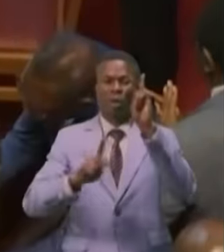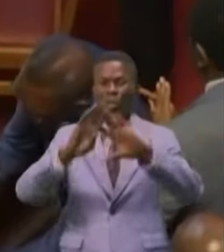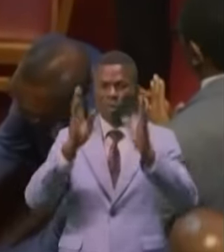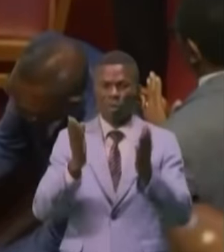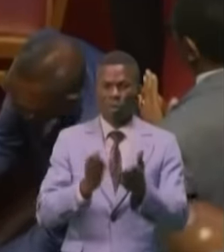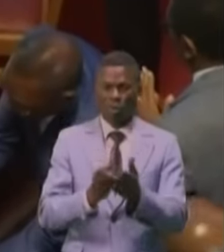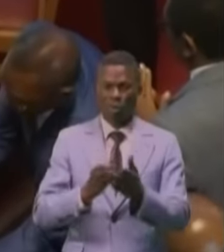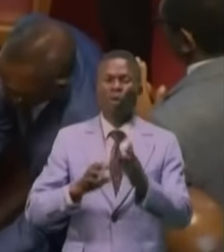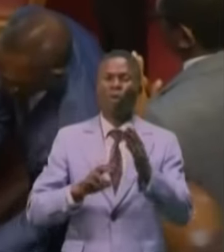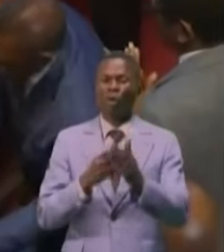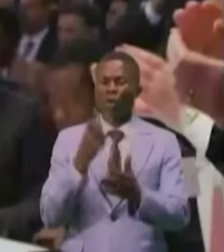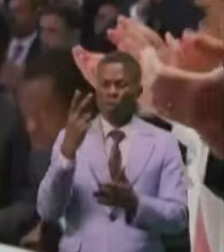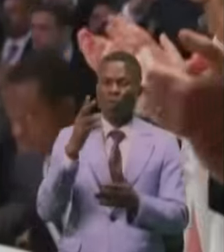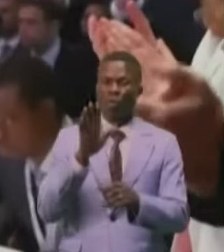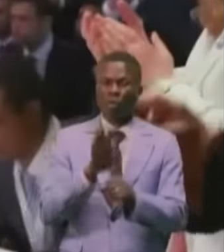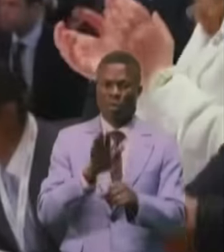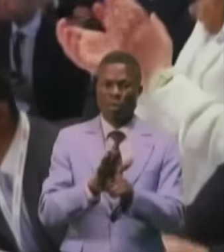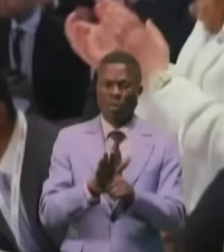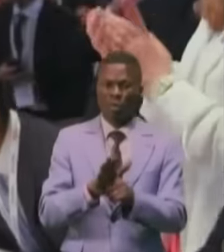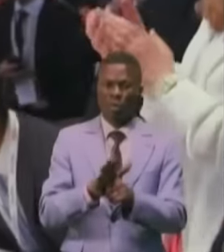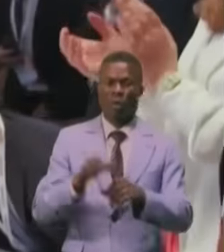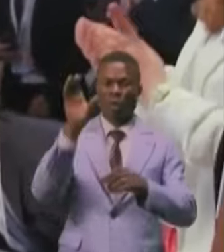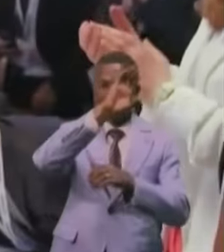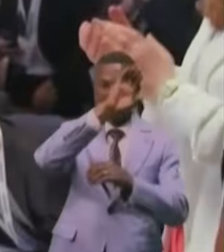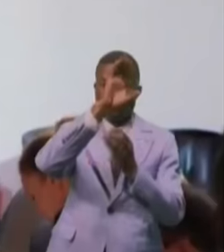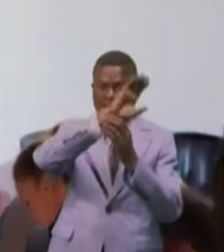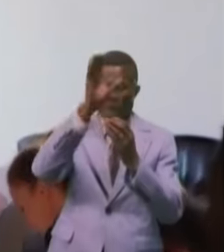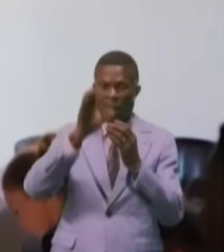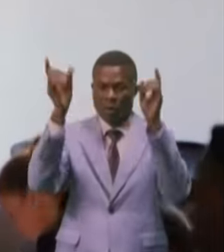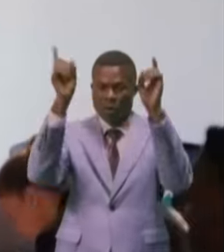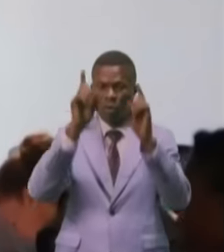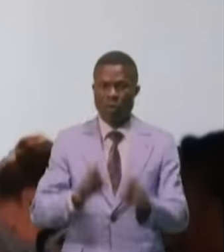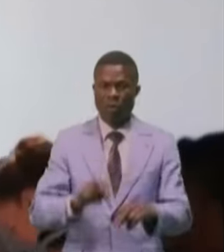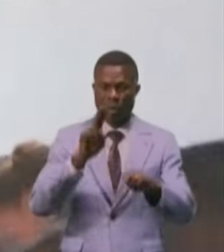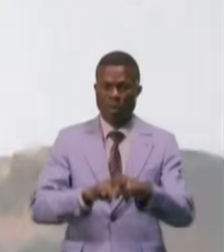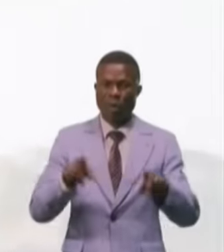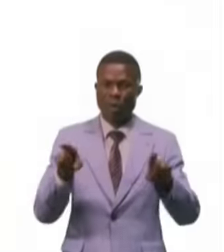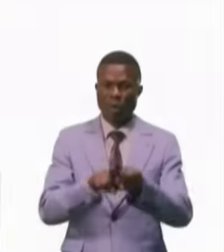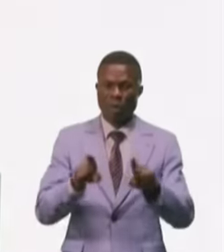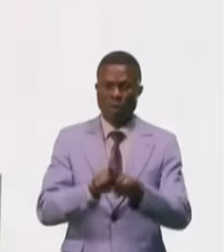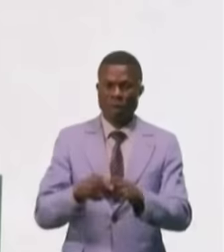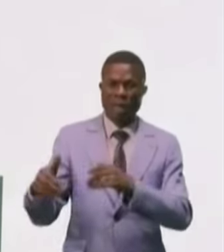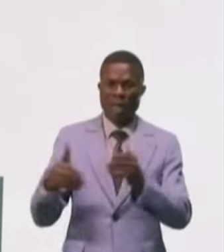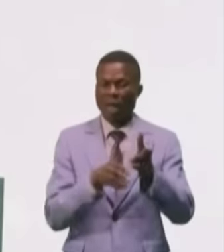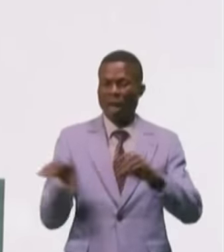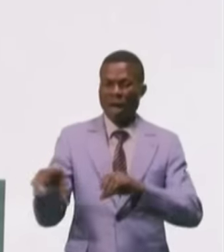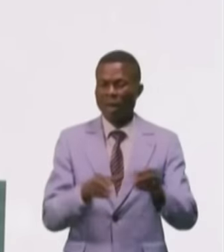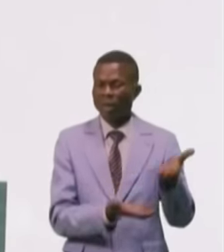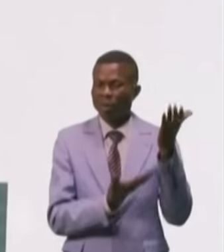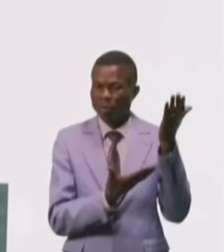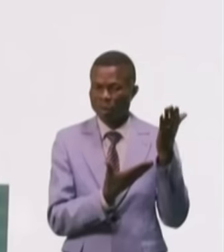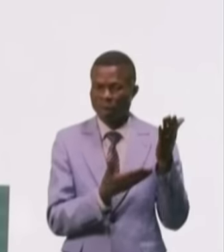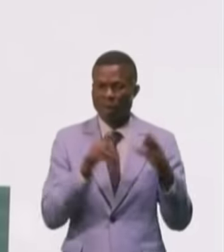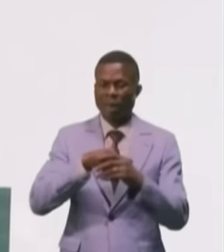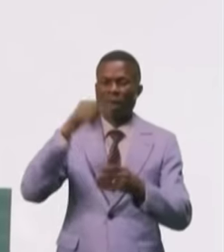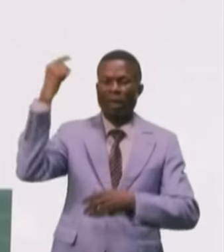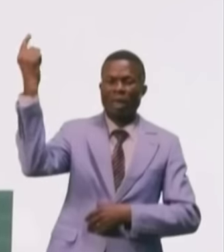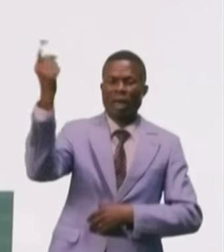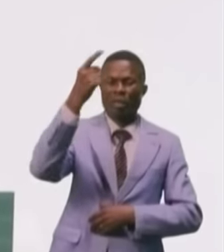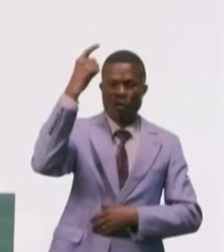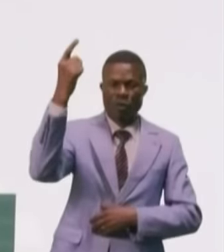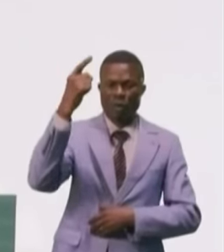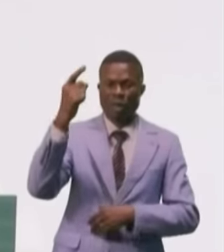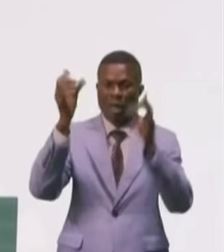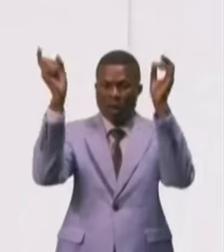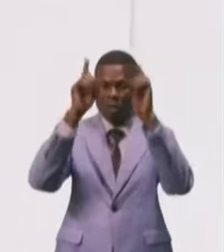d'ici 2050, les continents noirs se positionnent comme étant un acteur majeur sur la scène mondiale. Cependant, l'Afrique